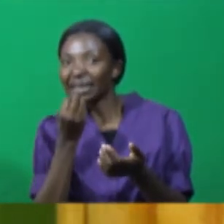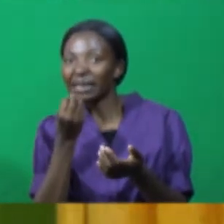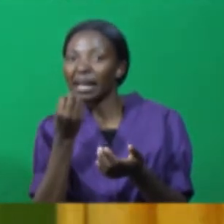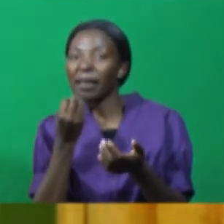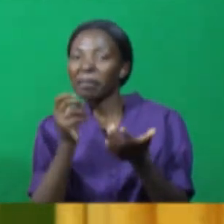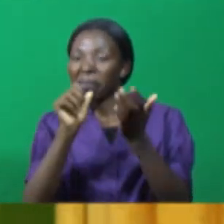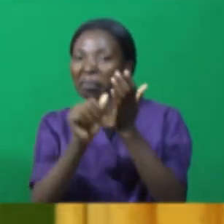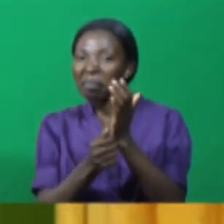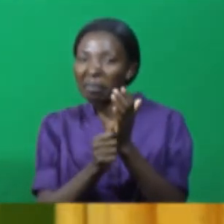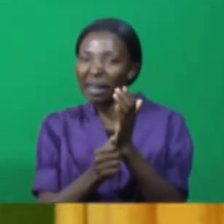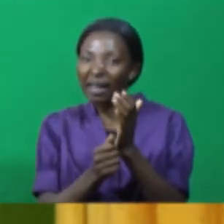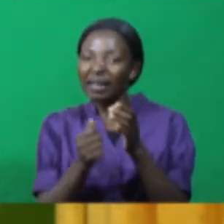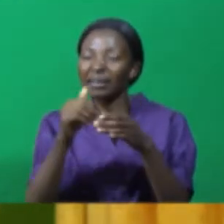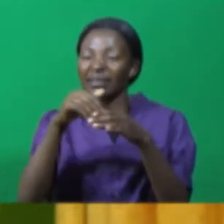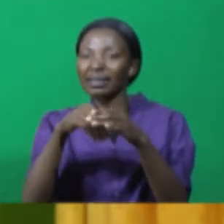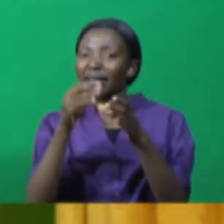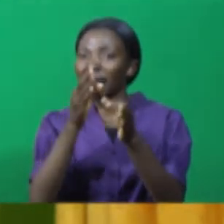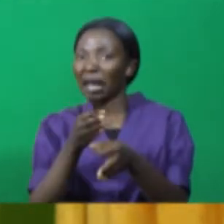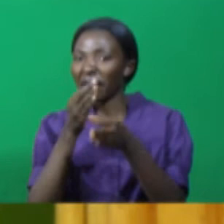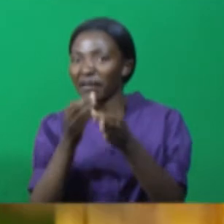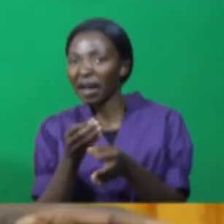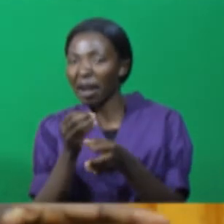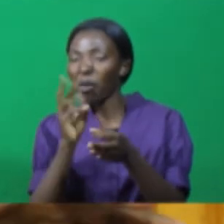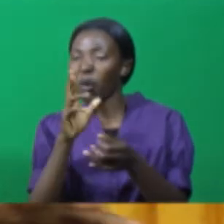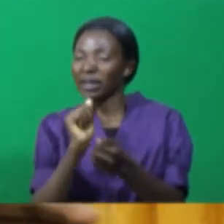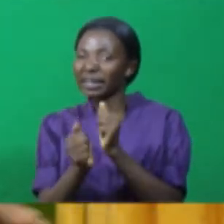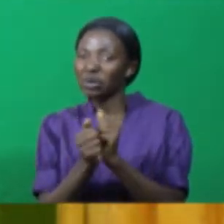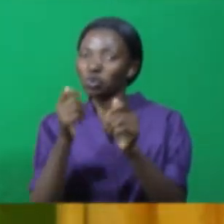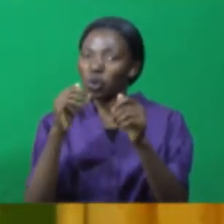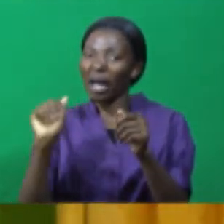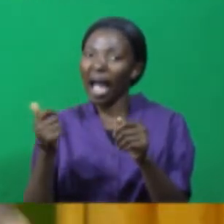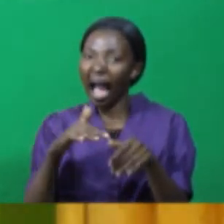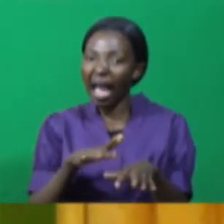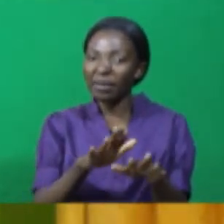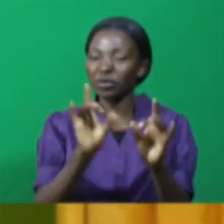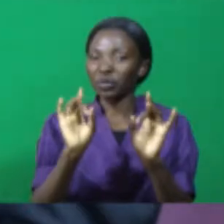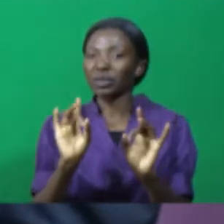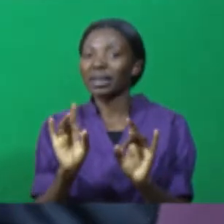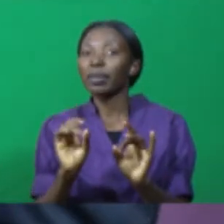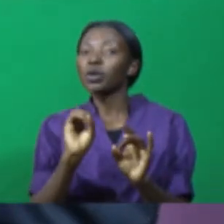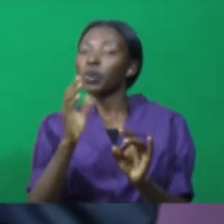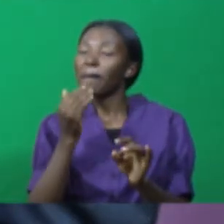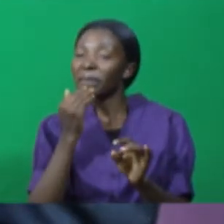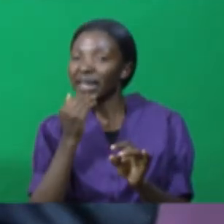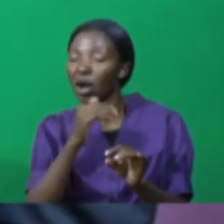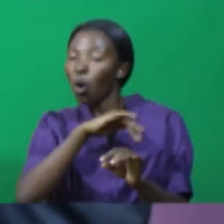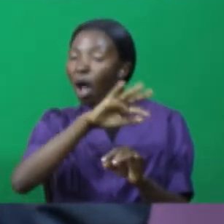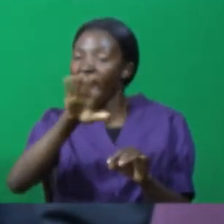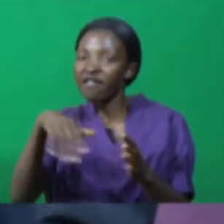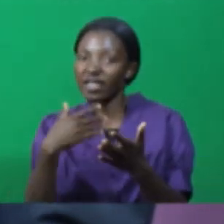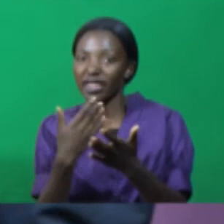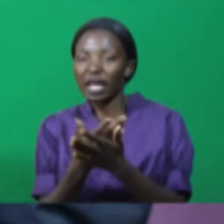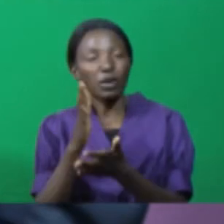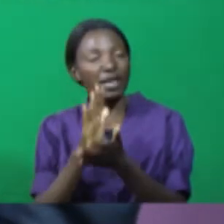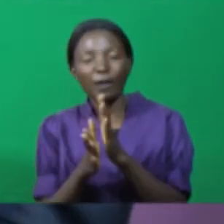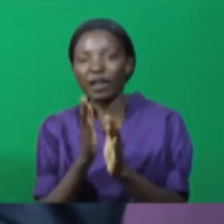Kana zinga jike wainembuzi. Mwarara kuti nino zituka. Saka mwari ano... Kwa zino zakuwa zisiku kusiku